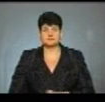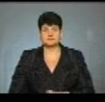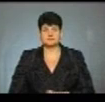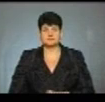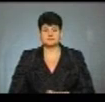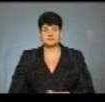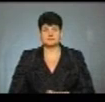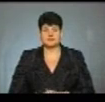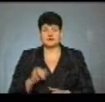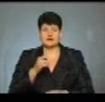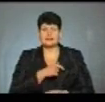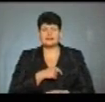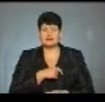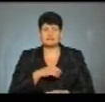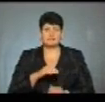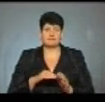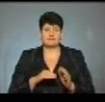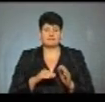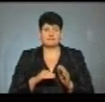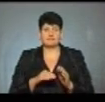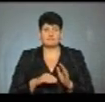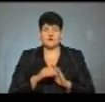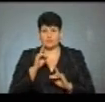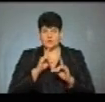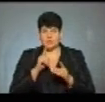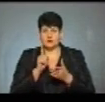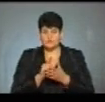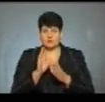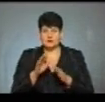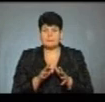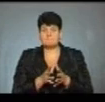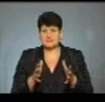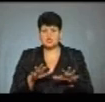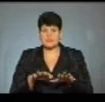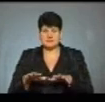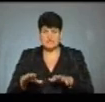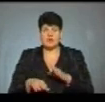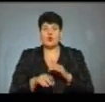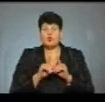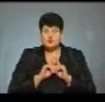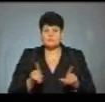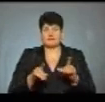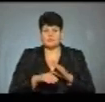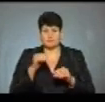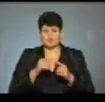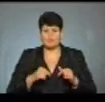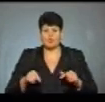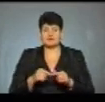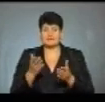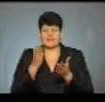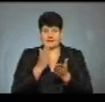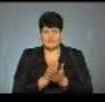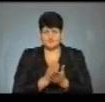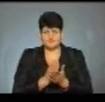І от депутат Верховної Ради повинен бути більше на місцях, особливо на тому виборчому окрузі, де він є,